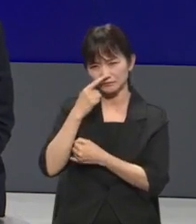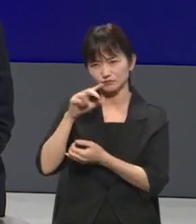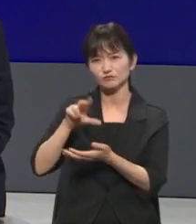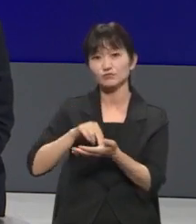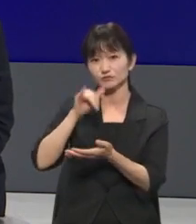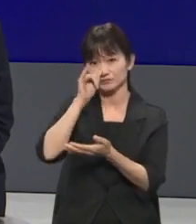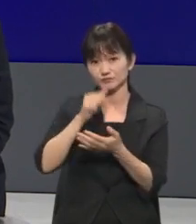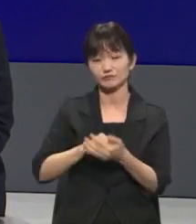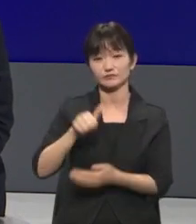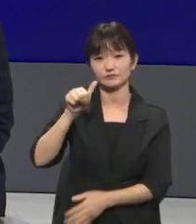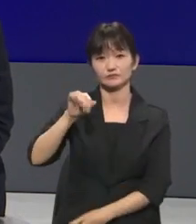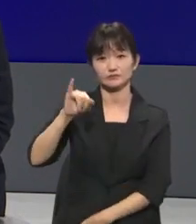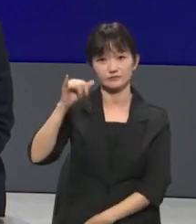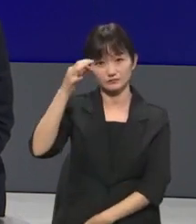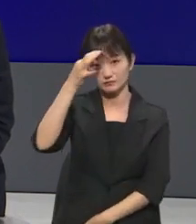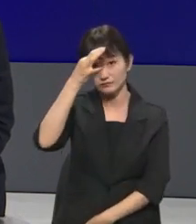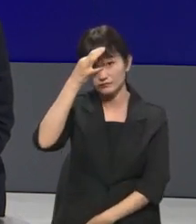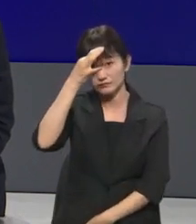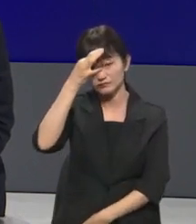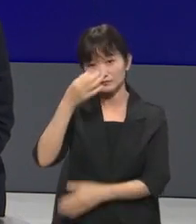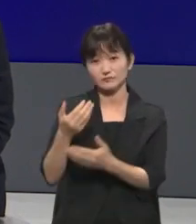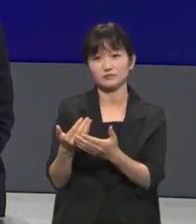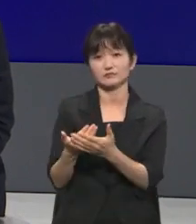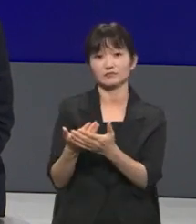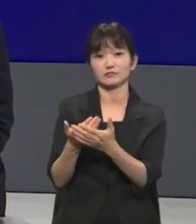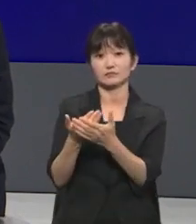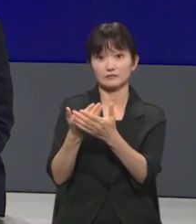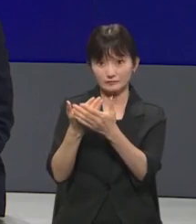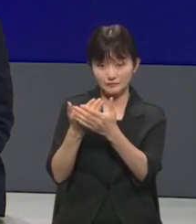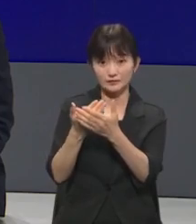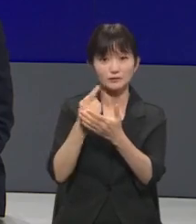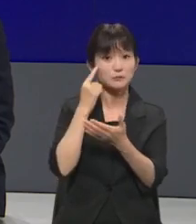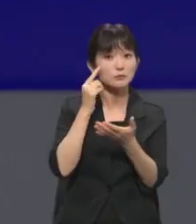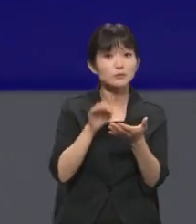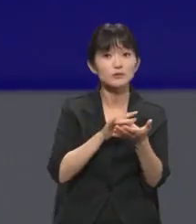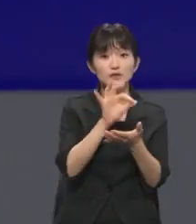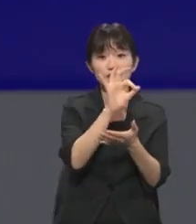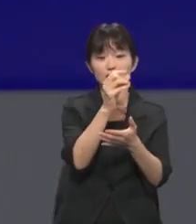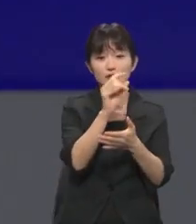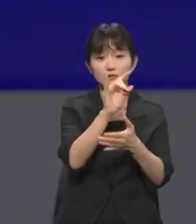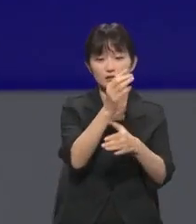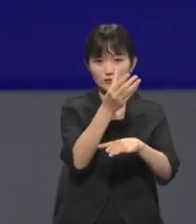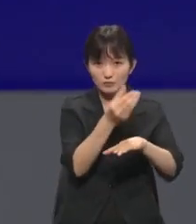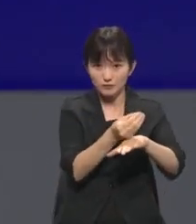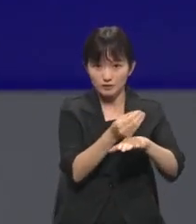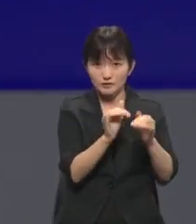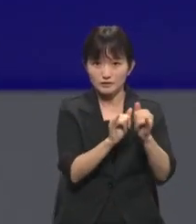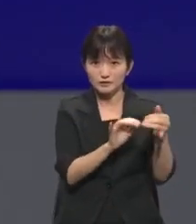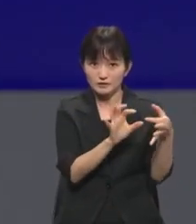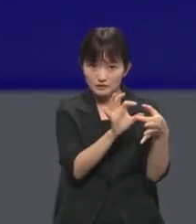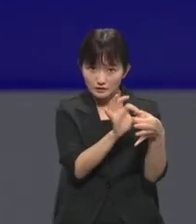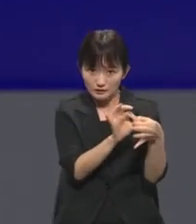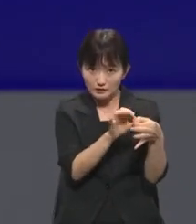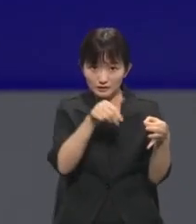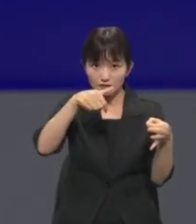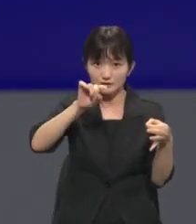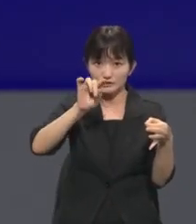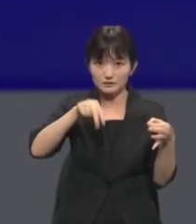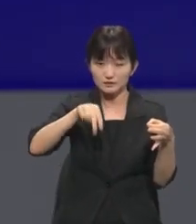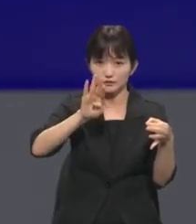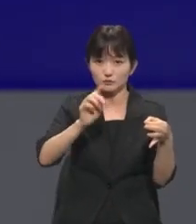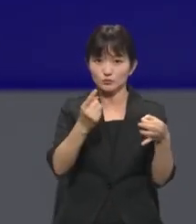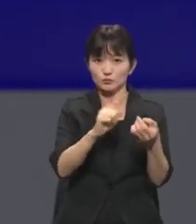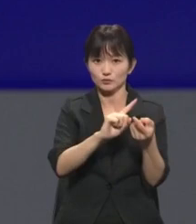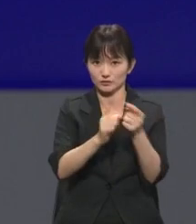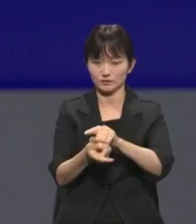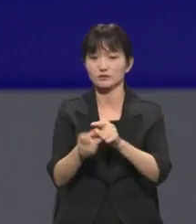이 인공지능 기술이 점차 사실적으로 발전해 나가면서 모바일 앱을 통해서 실제 사람과 맺는 관계를 챗봇으로 대체하는 사례도 늘어날